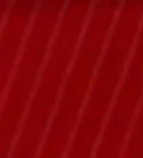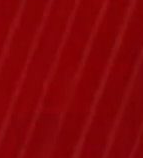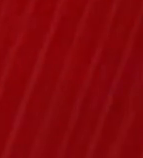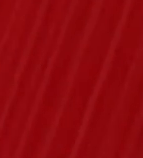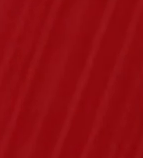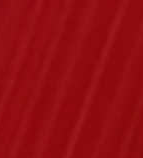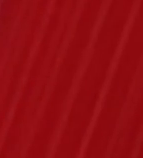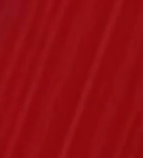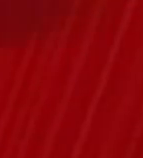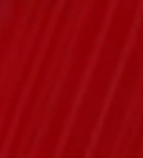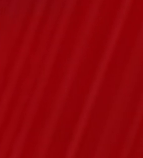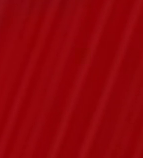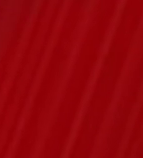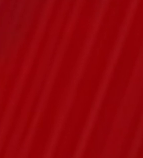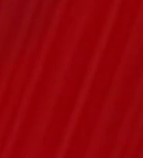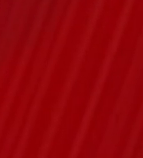Hai